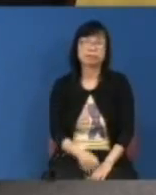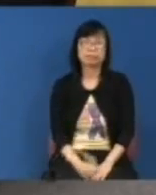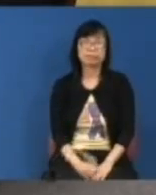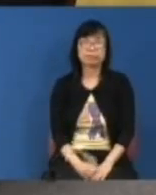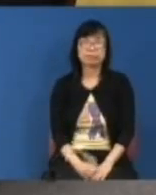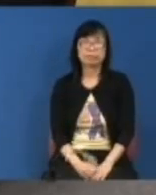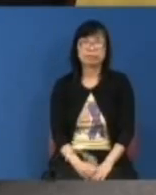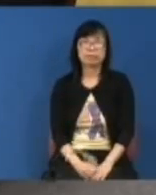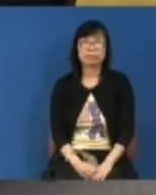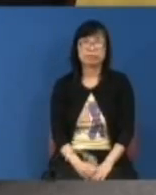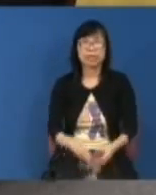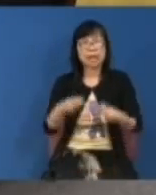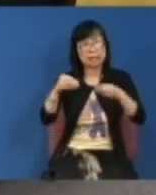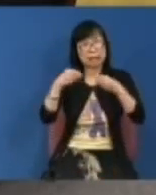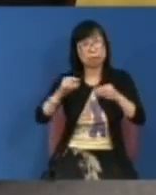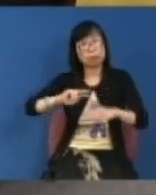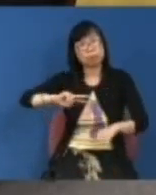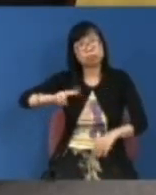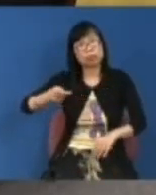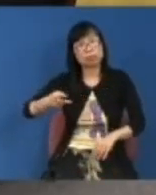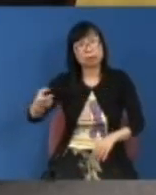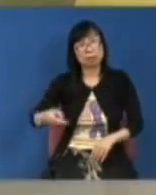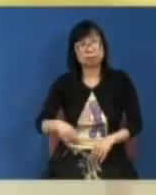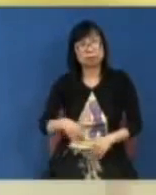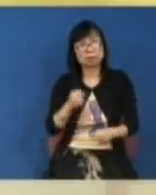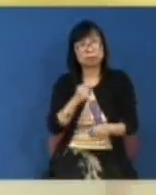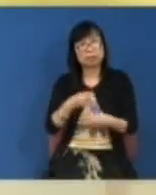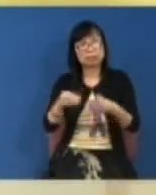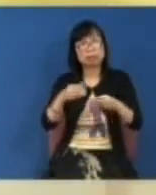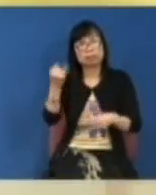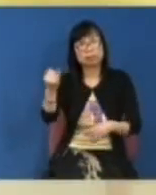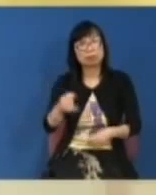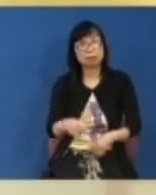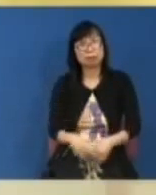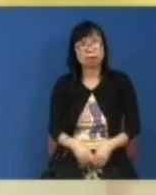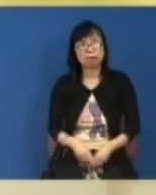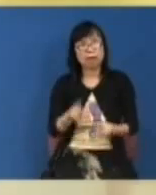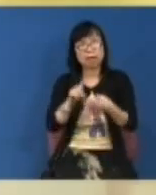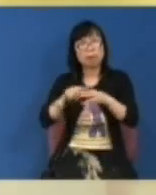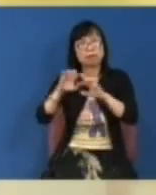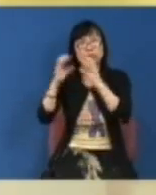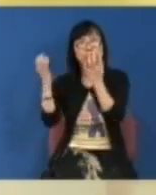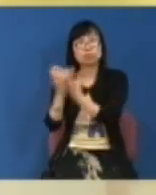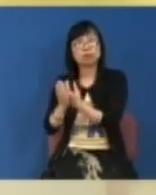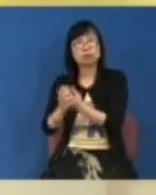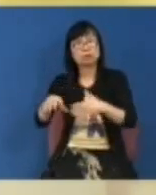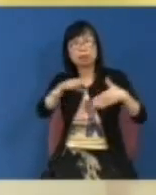係咪？教育改革，教育搞得咁差，喺張文光嘅領導底下係節節敗退。